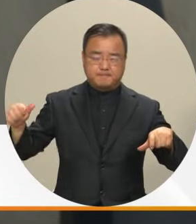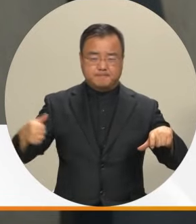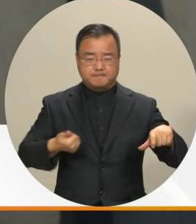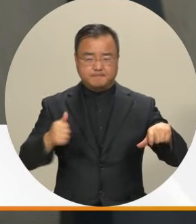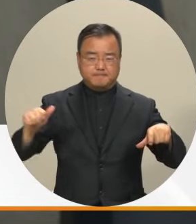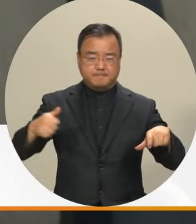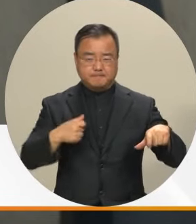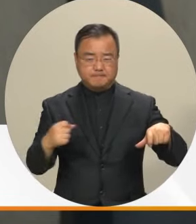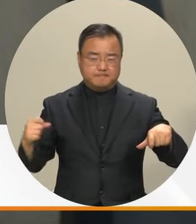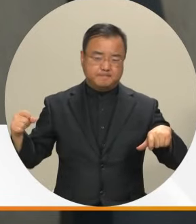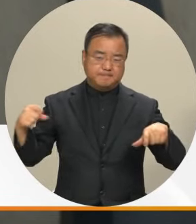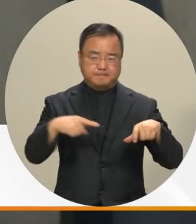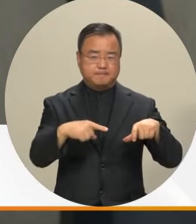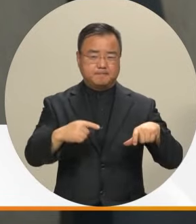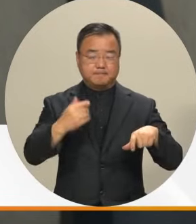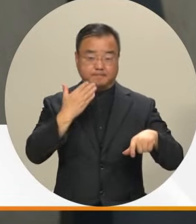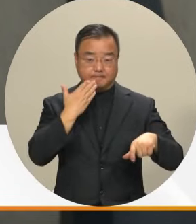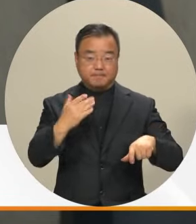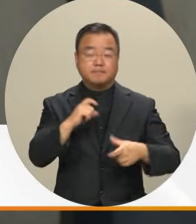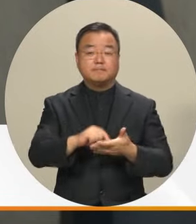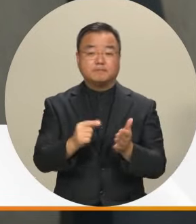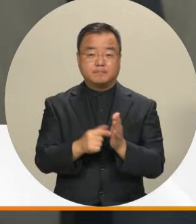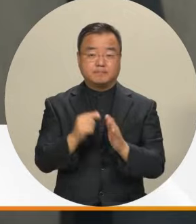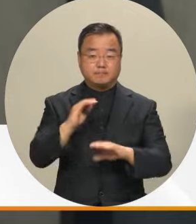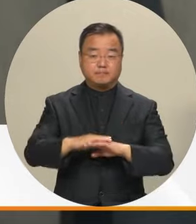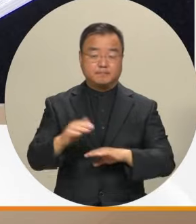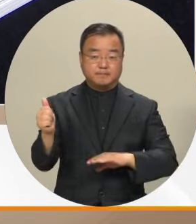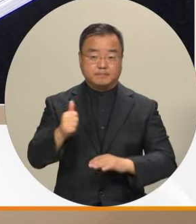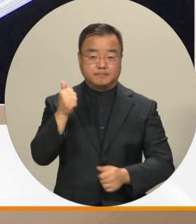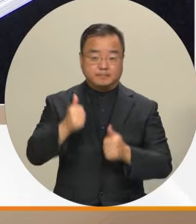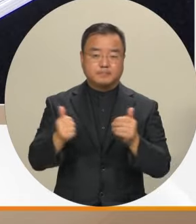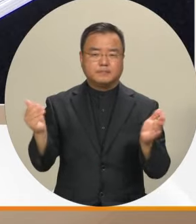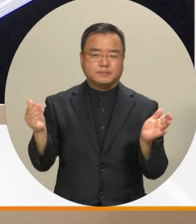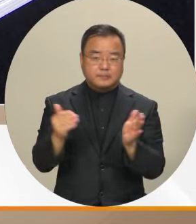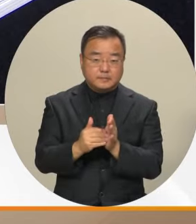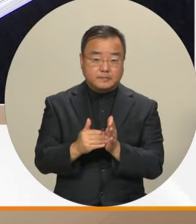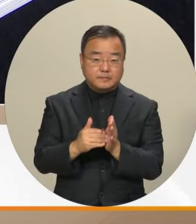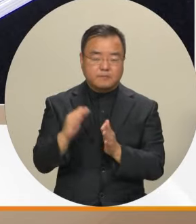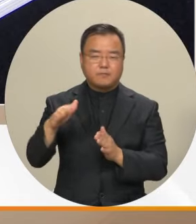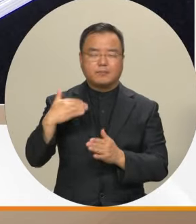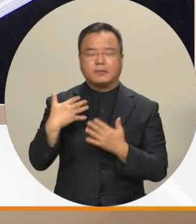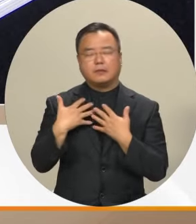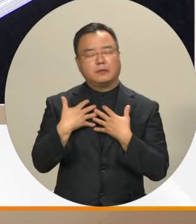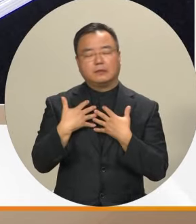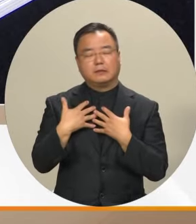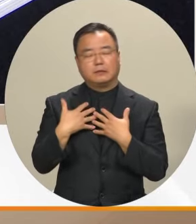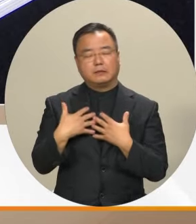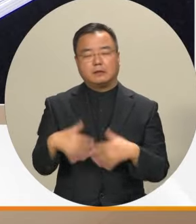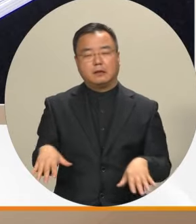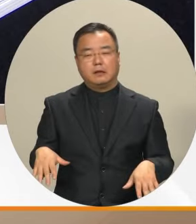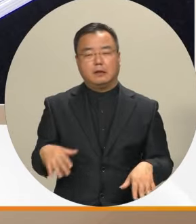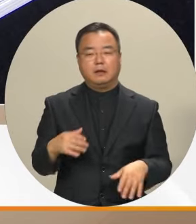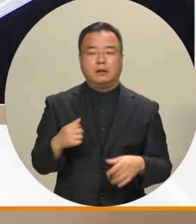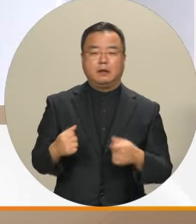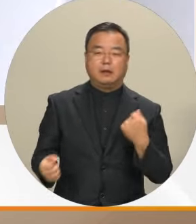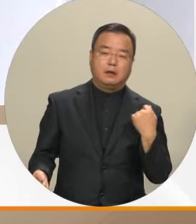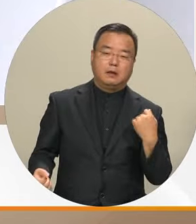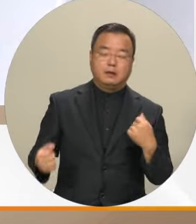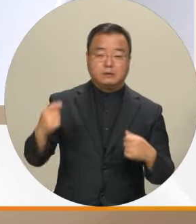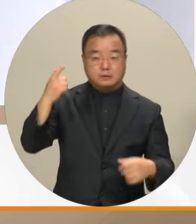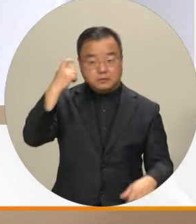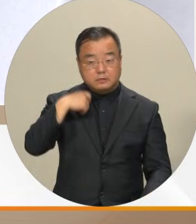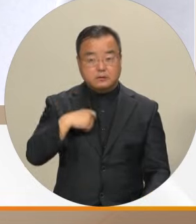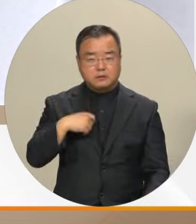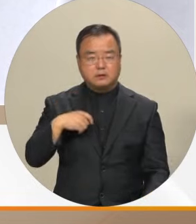해서 꼬리는 넣 수 있는 손흥민 선수도 경기를 마치고 나면 지칩니다 무기력을 느끼죠